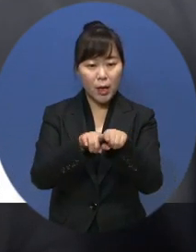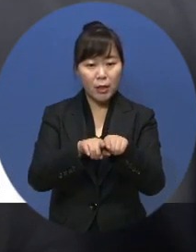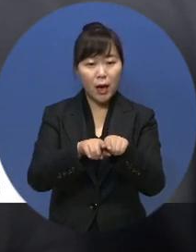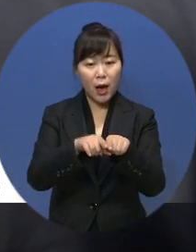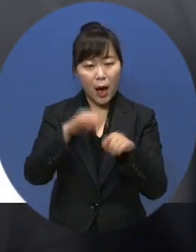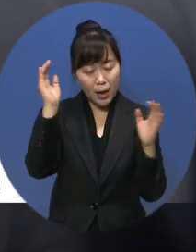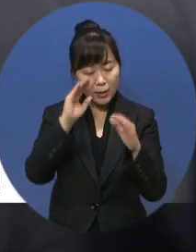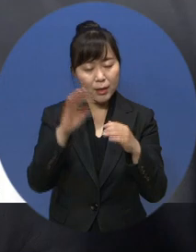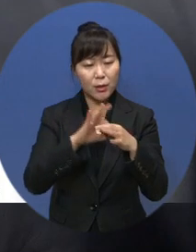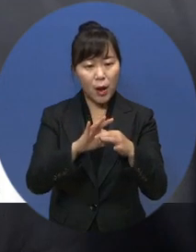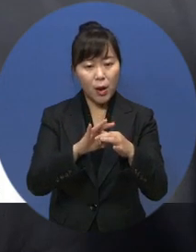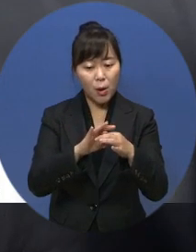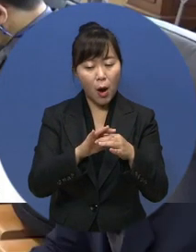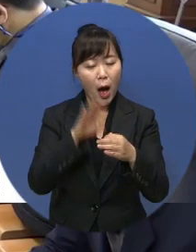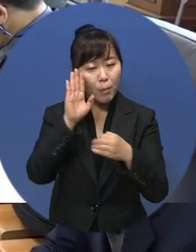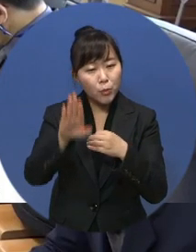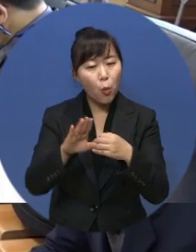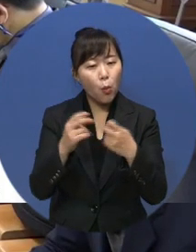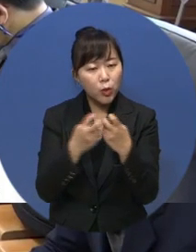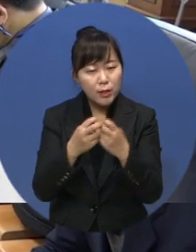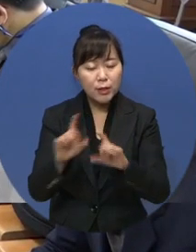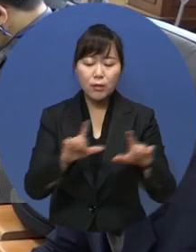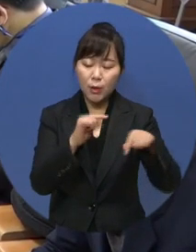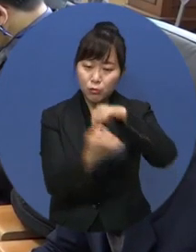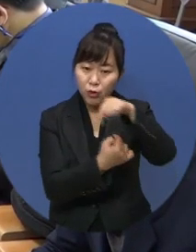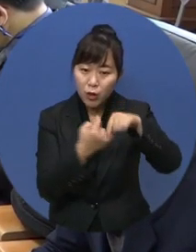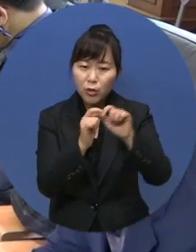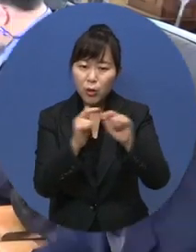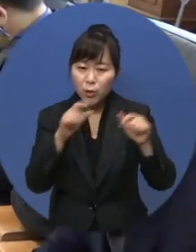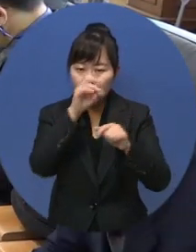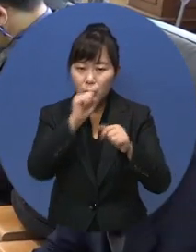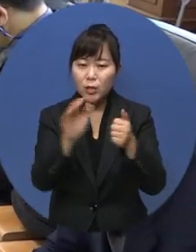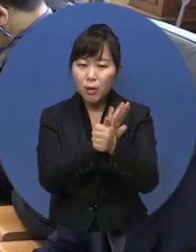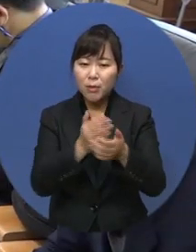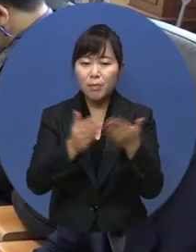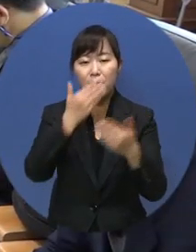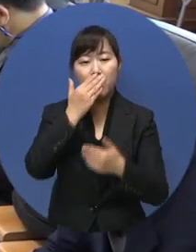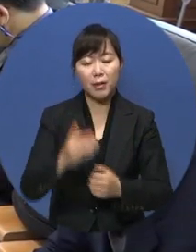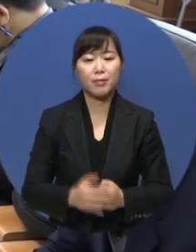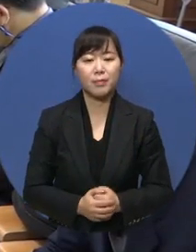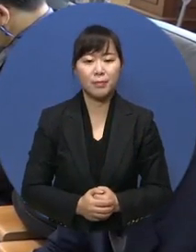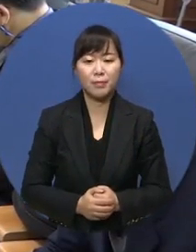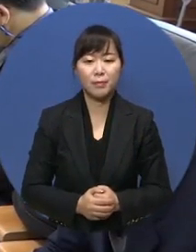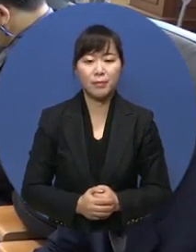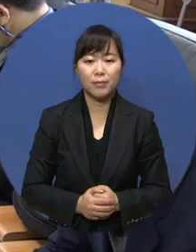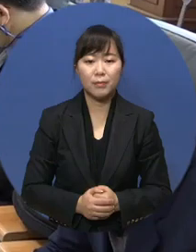진로캠프 운영 된 시민들에게 양질의 교육 서비스를 제공할 수 있게 됐습니다